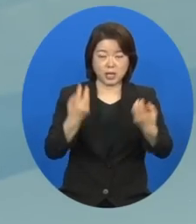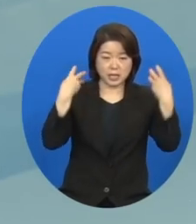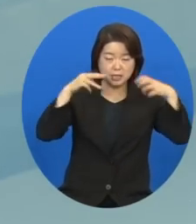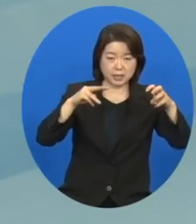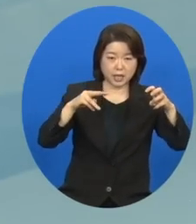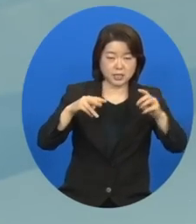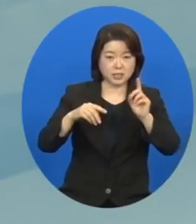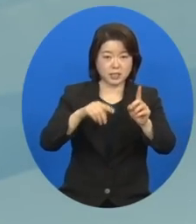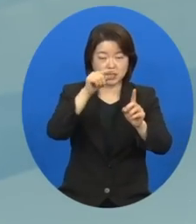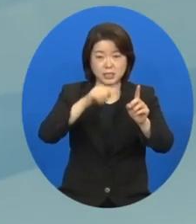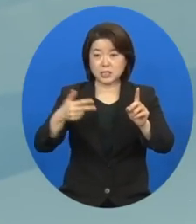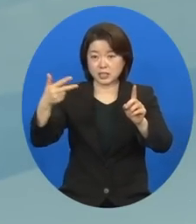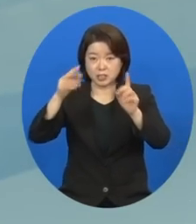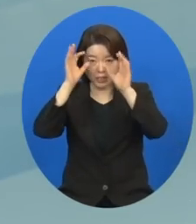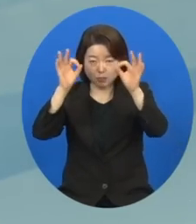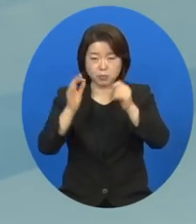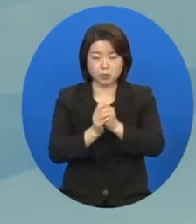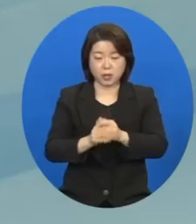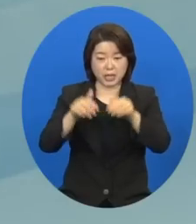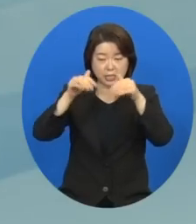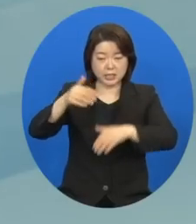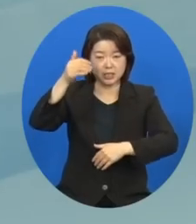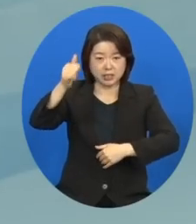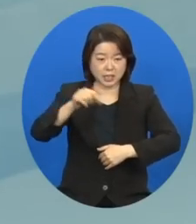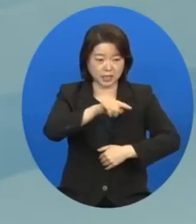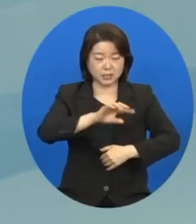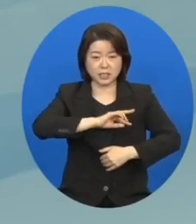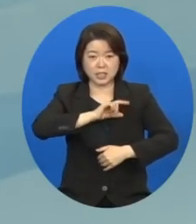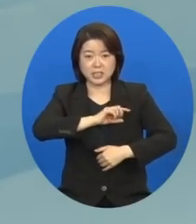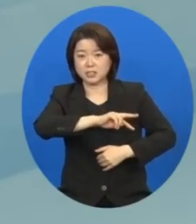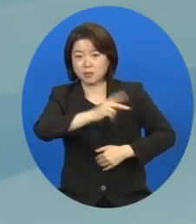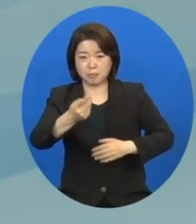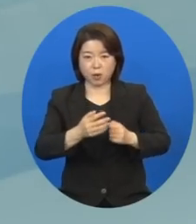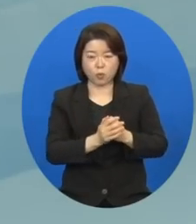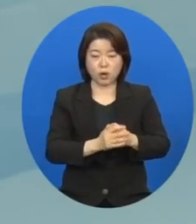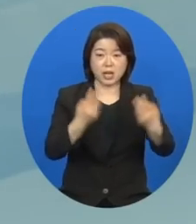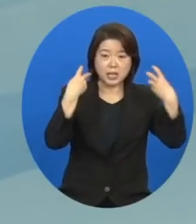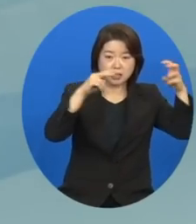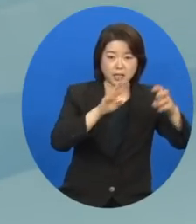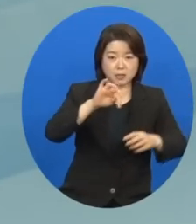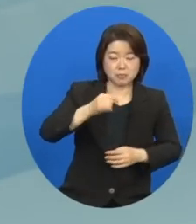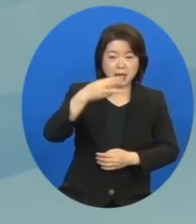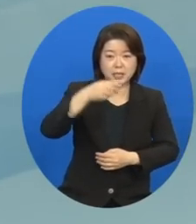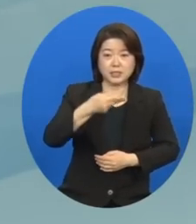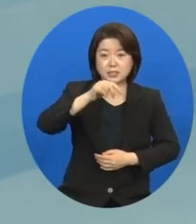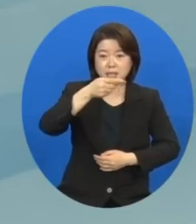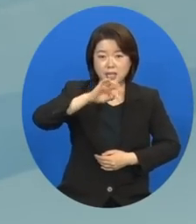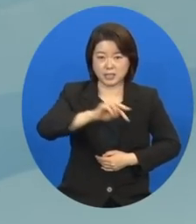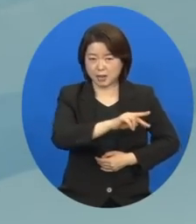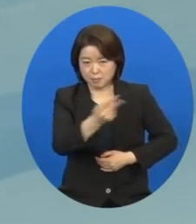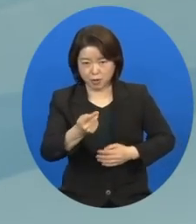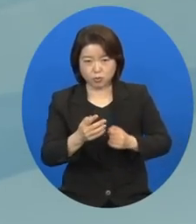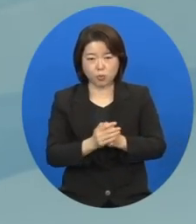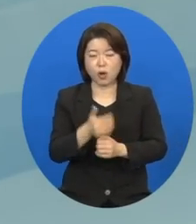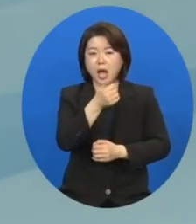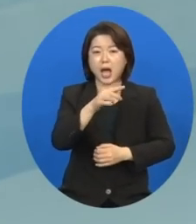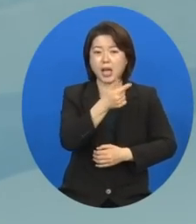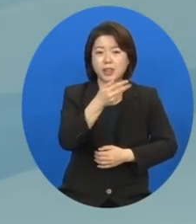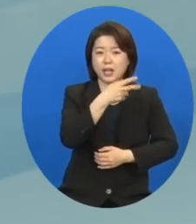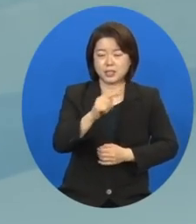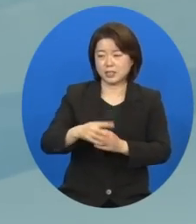1장 7절에 보면 황관장이 그들의 이름을 고쳐서 다니엘은 벨드사살이라 하고 하나냐는 사드락이라